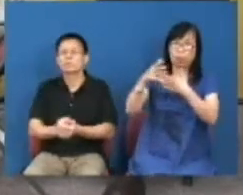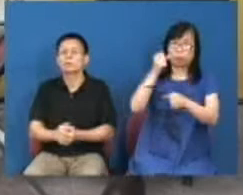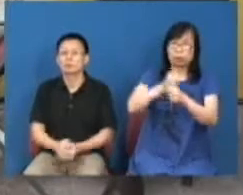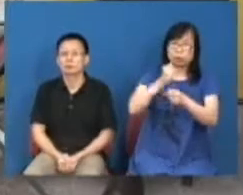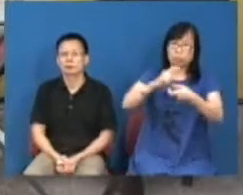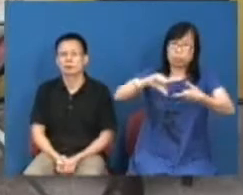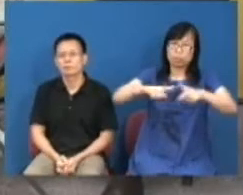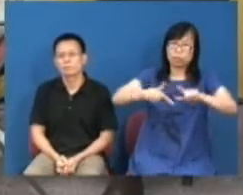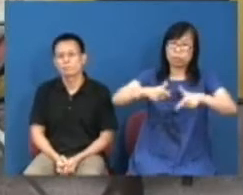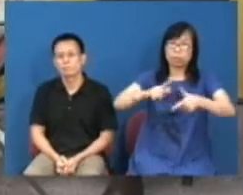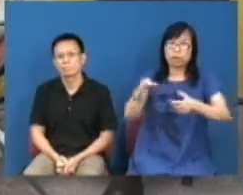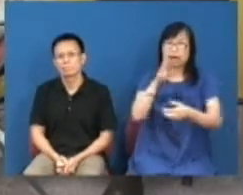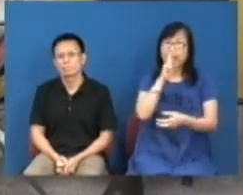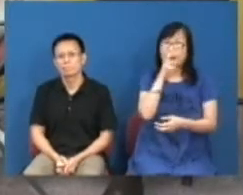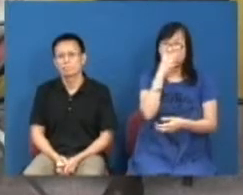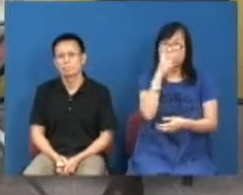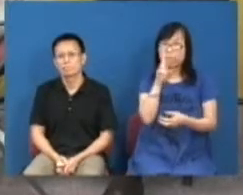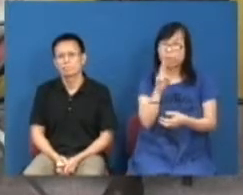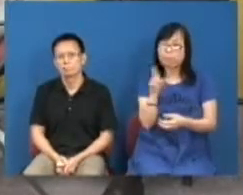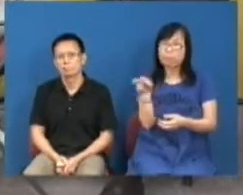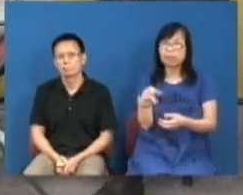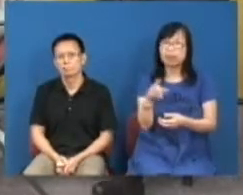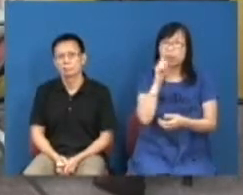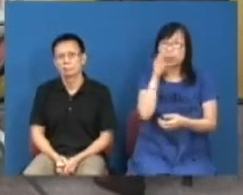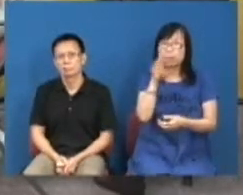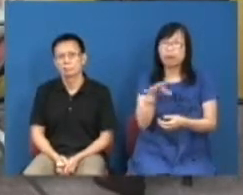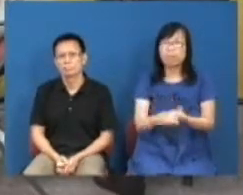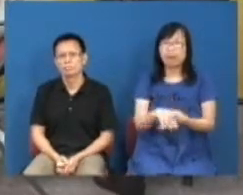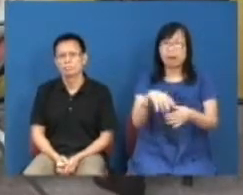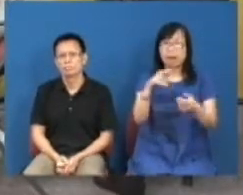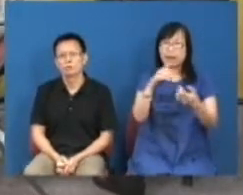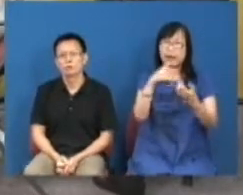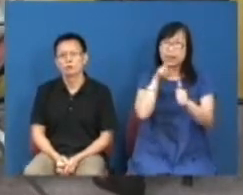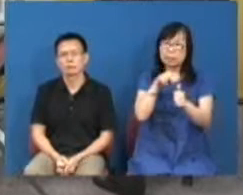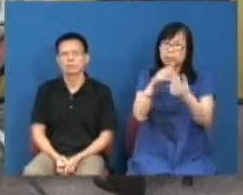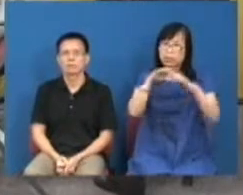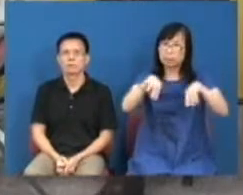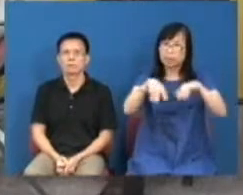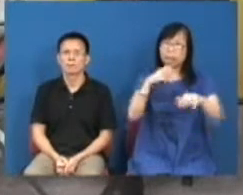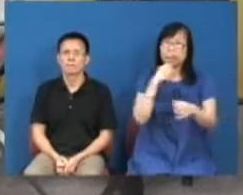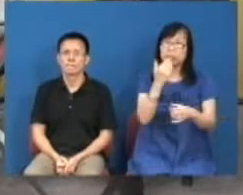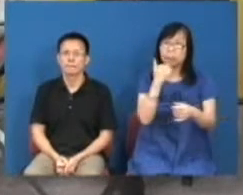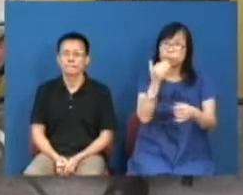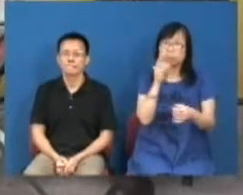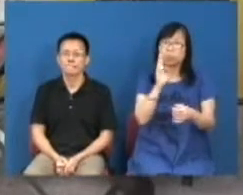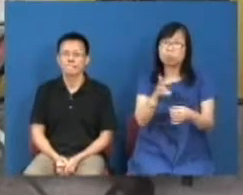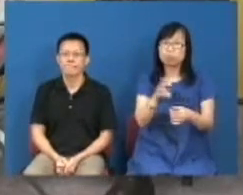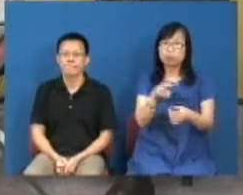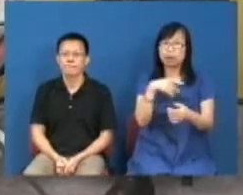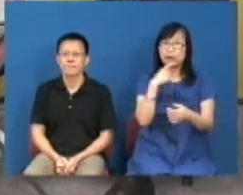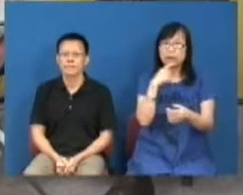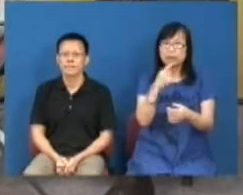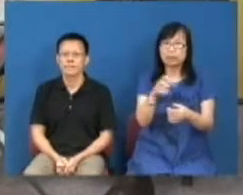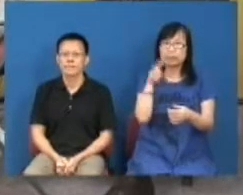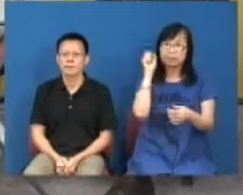法咧，其實 Raymond 都想請教。調解咧會唔會喺一個訴訟嘅過程係要 is a must 咧？